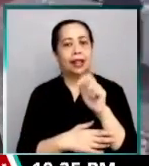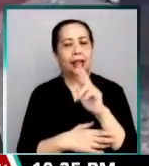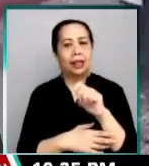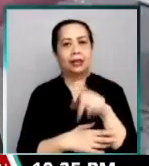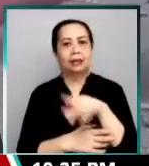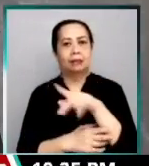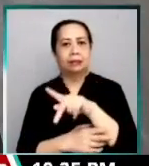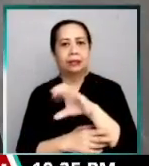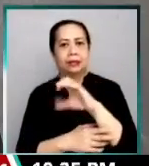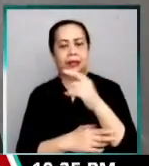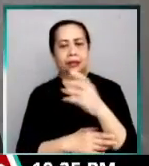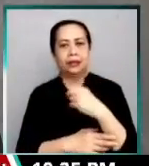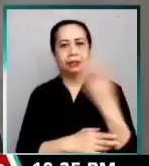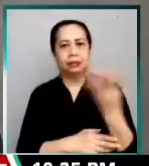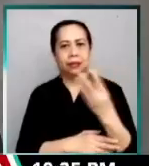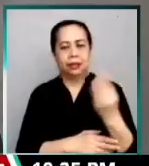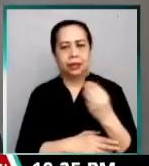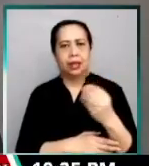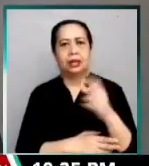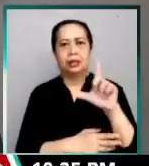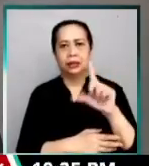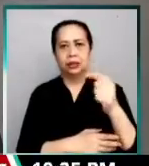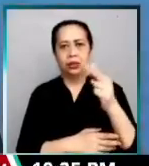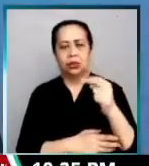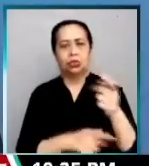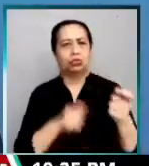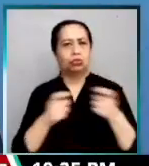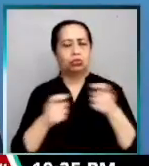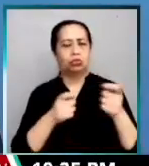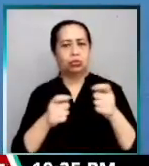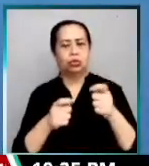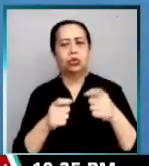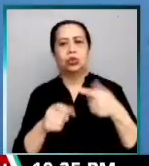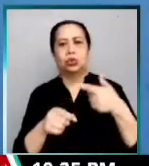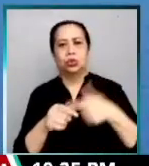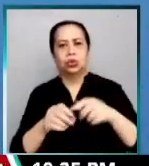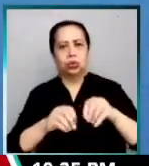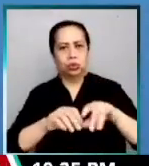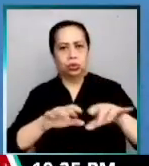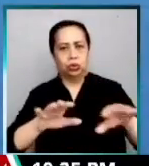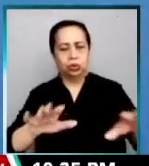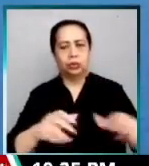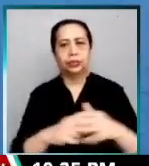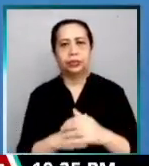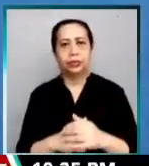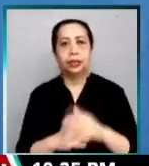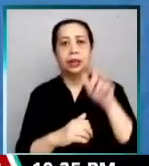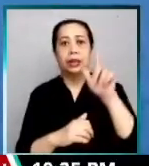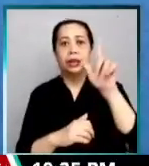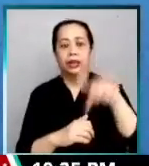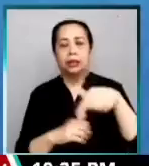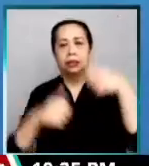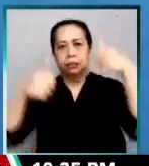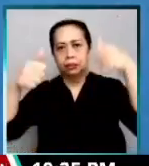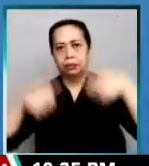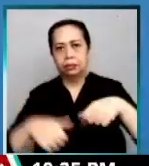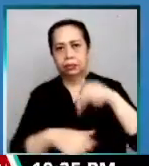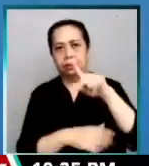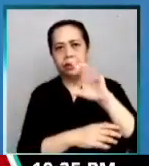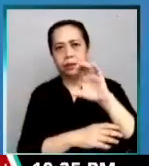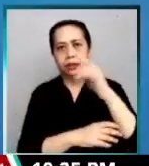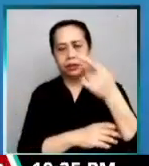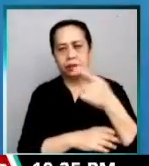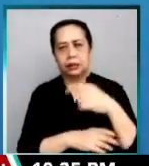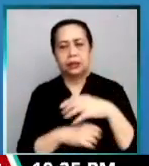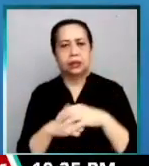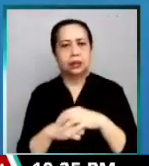LGU para makontrol ang pagkalat ng oil spill. Kalaunan, nag-post ang PCG sa Facebook nito na base